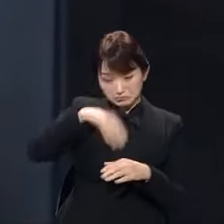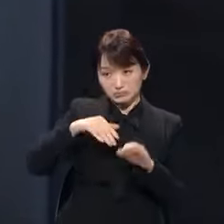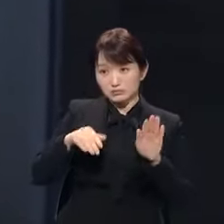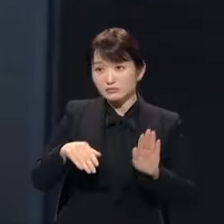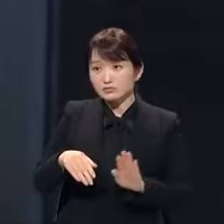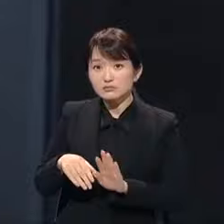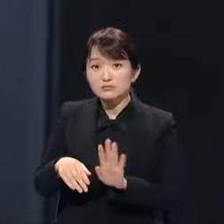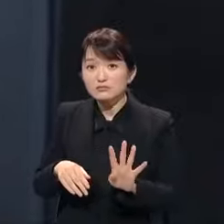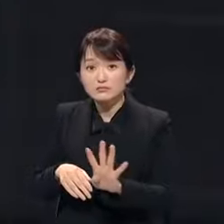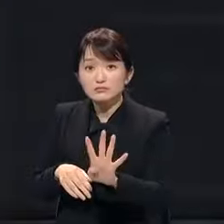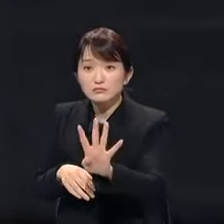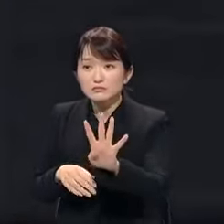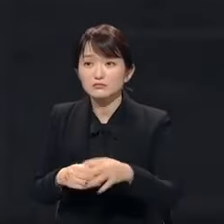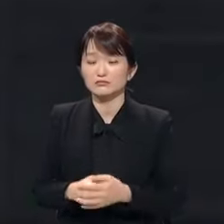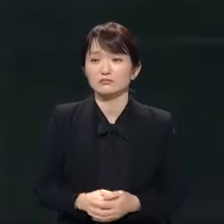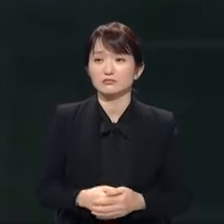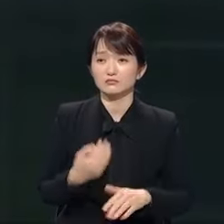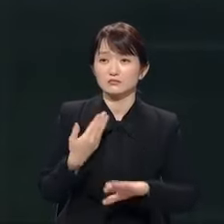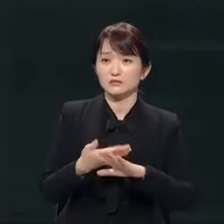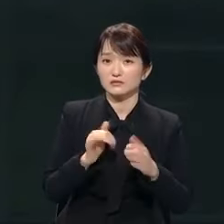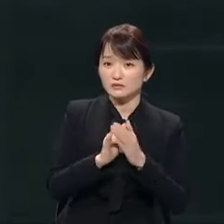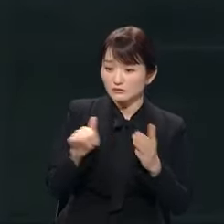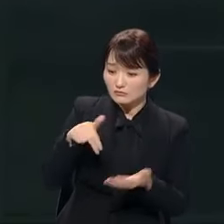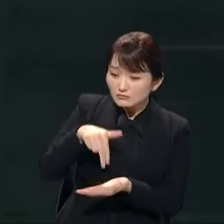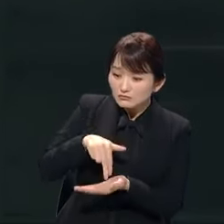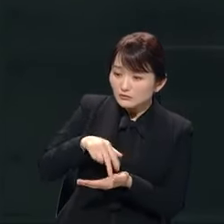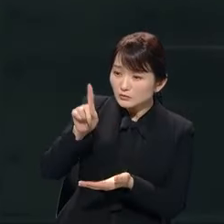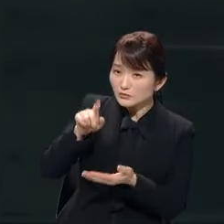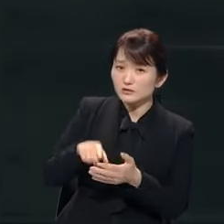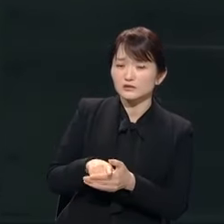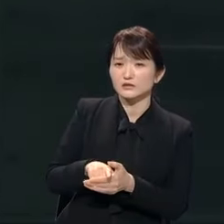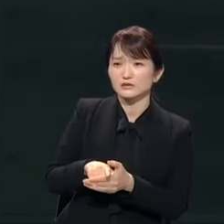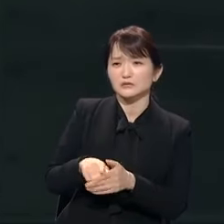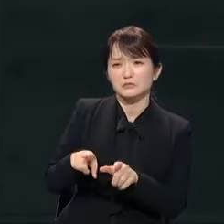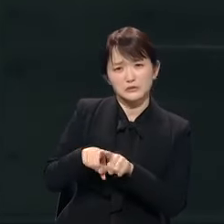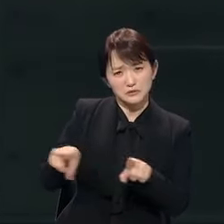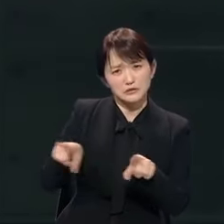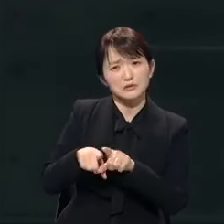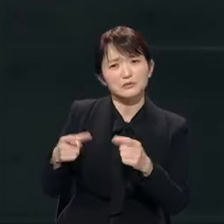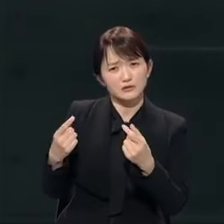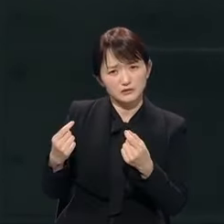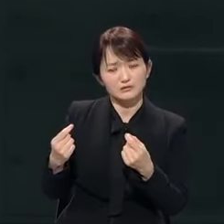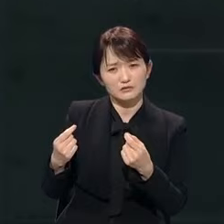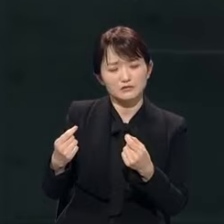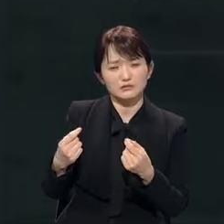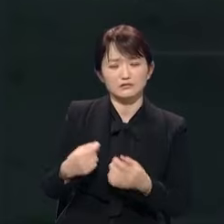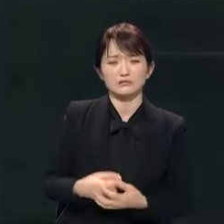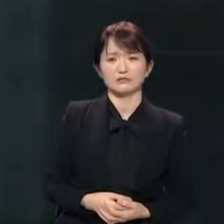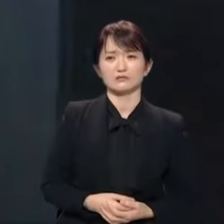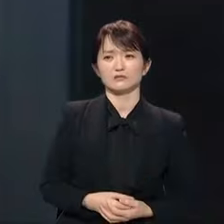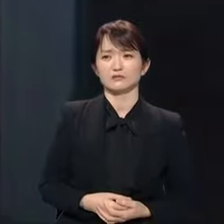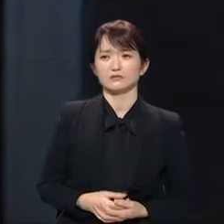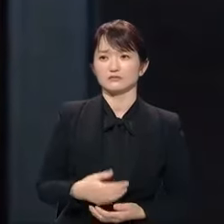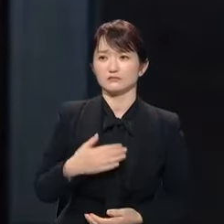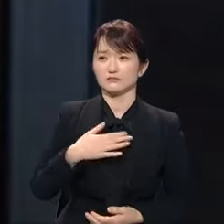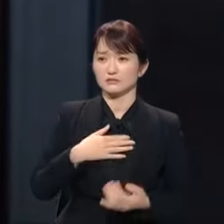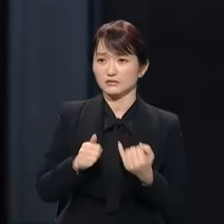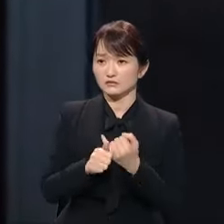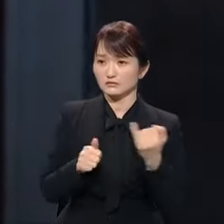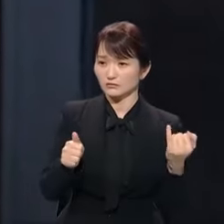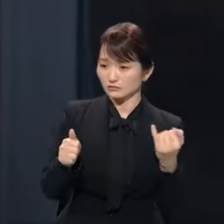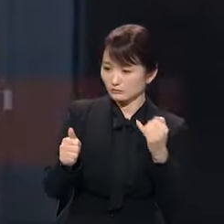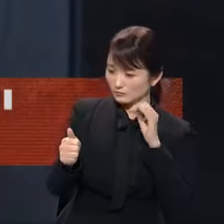자, 교수님. 다른 가족들 반응을 보면 이게 일상 다반사가 아닐까 싶기도 하고요. 그러니까요. 제가 부인이면